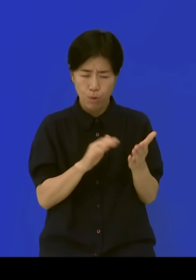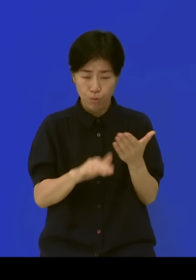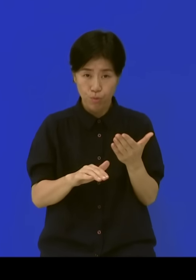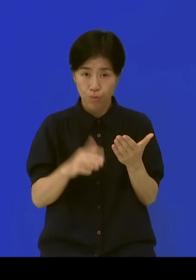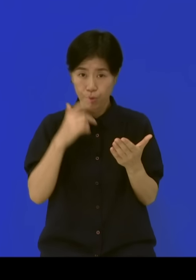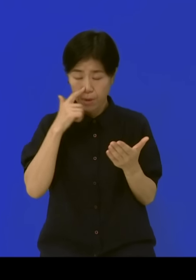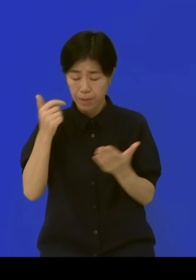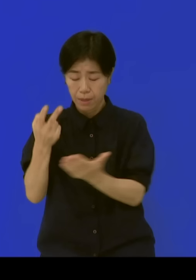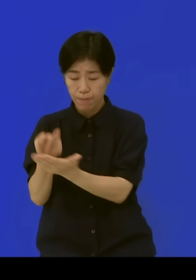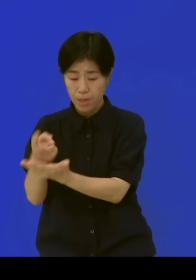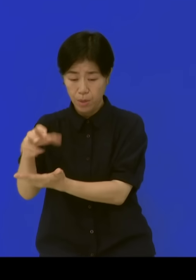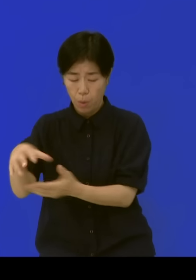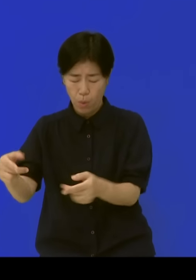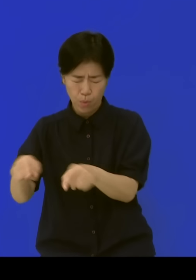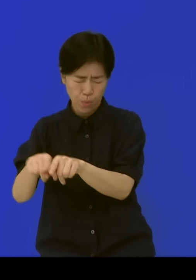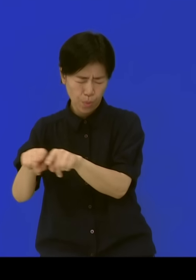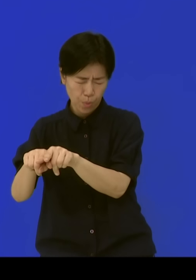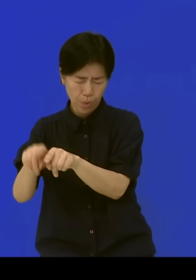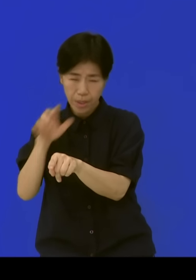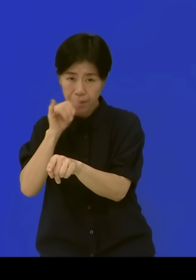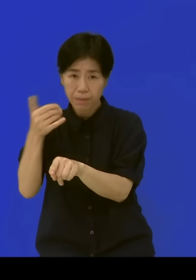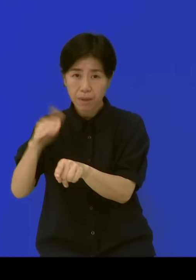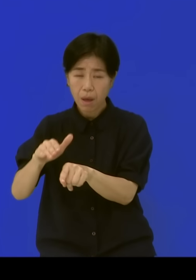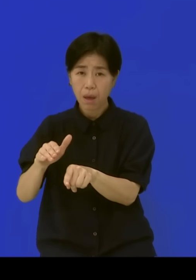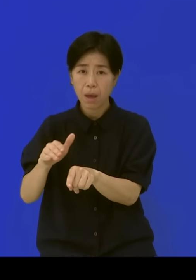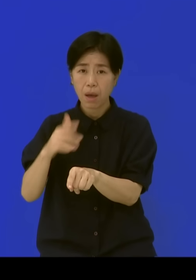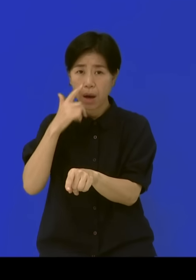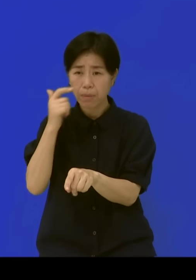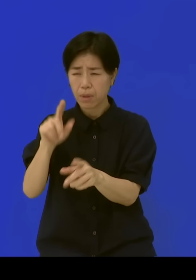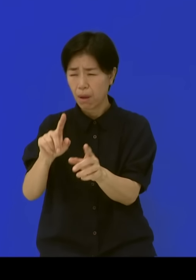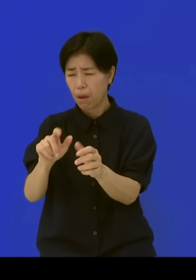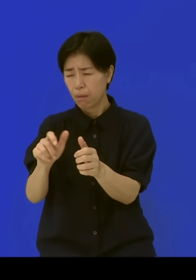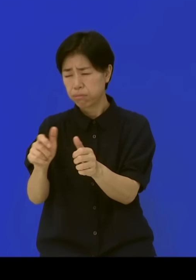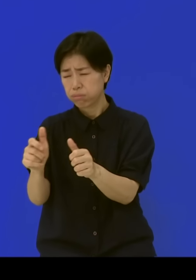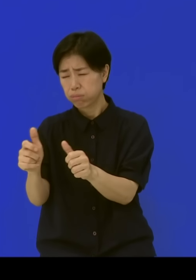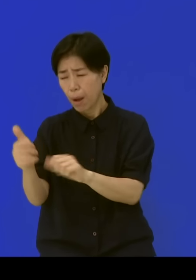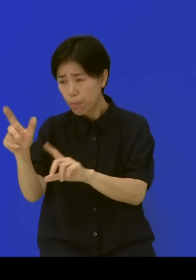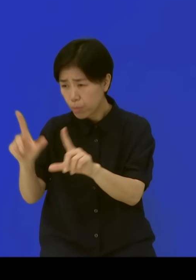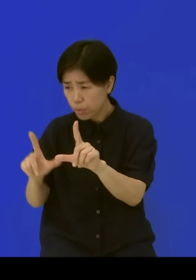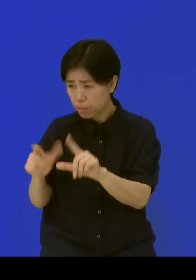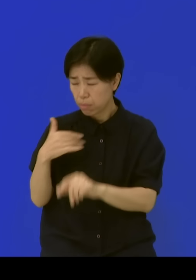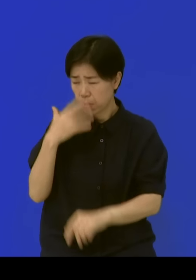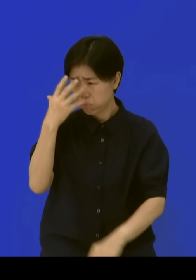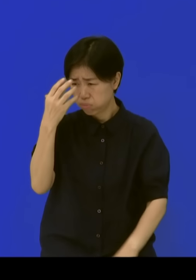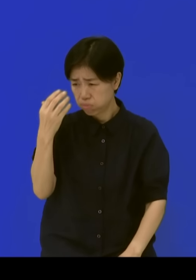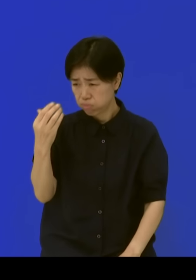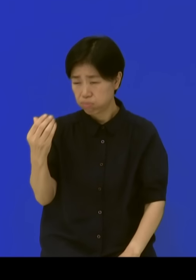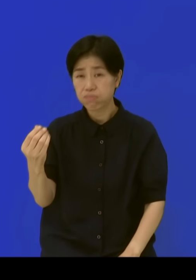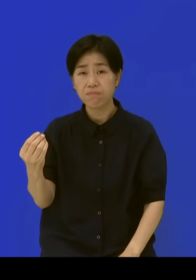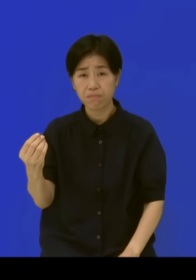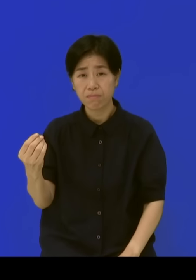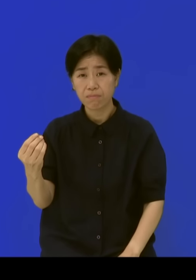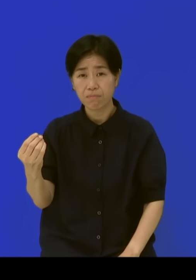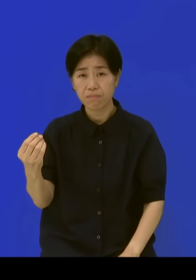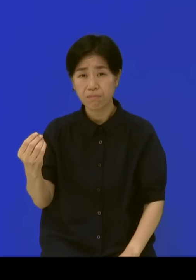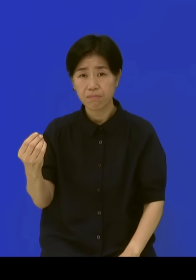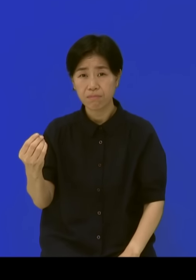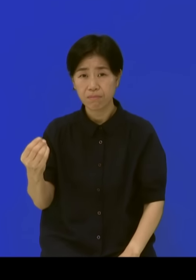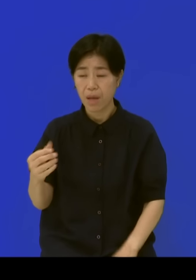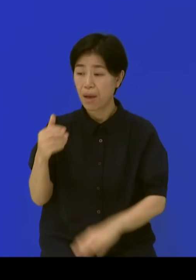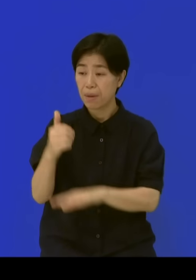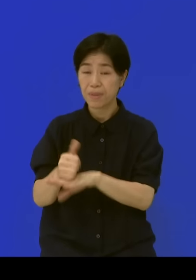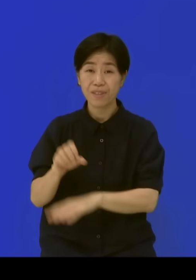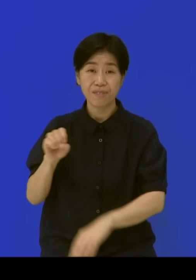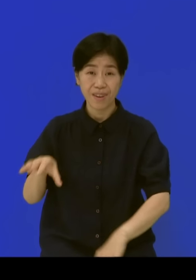지켰는데 네. 아버지가 악화되어 가는 걸 제 눈으로 보잖아요. 네. 나중에 이제 아버지께 제가 교회는 다니셨다고